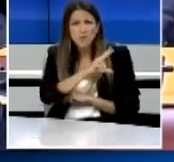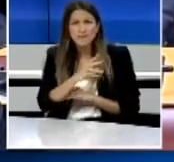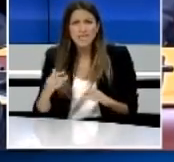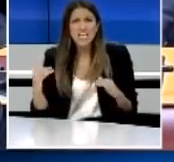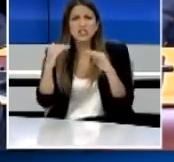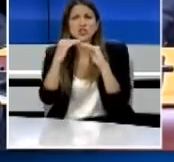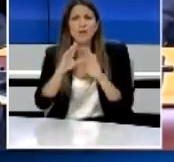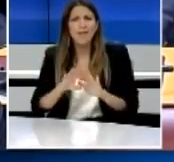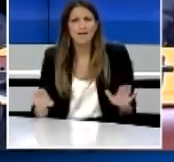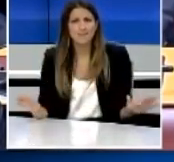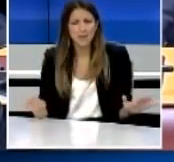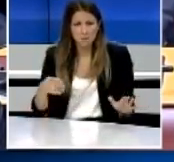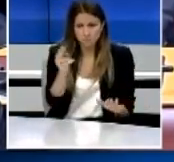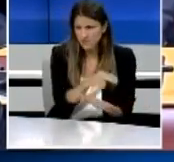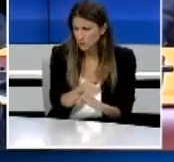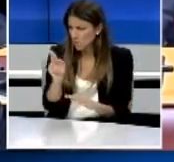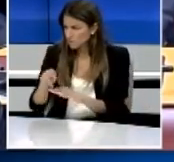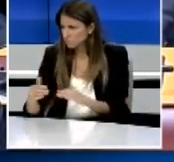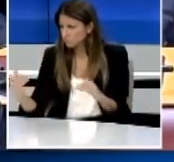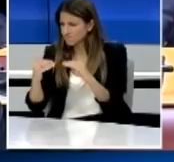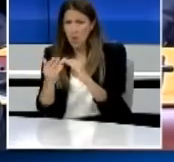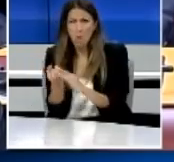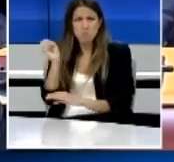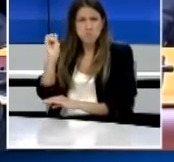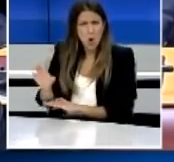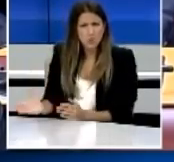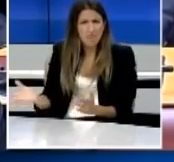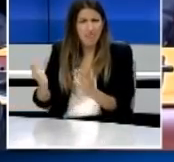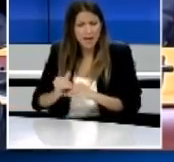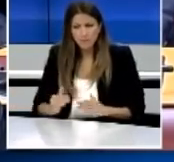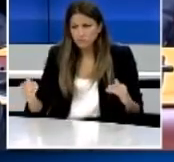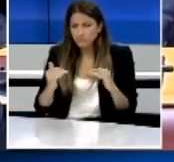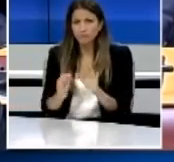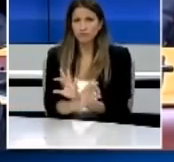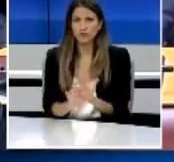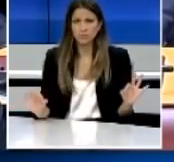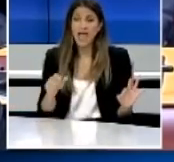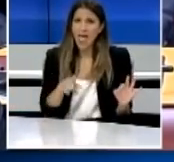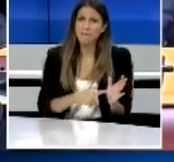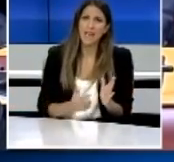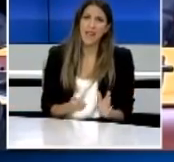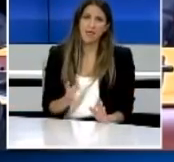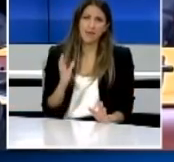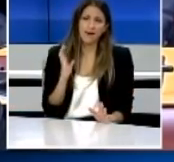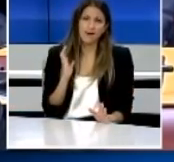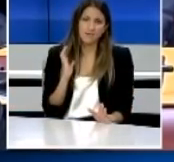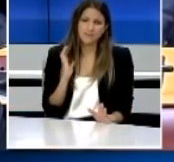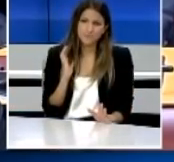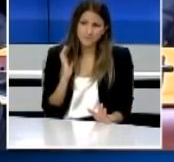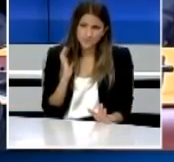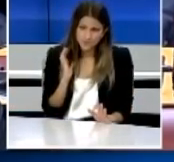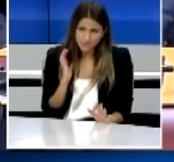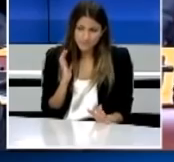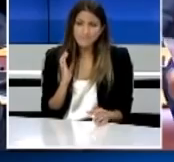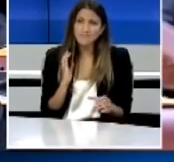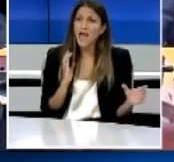ψήφου, κρίσιμο ρυθμιστικό ρόλο, πέρα και έξω από κάθε λογική, πέρα και έξω από τη λογική του κομματικού σας